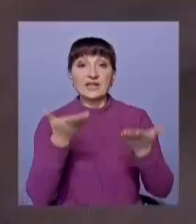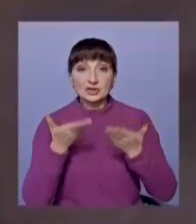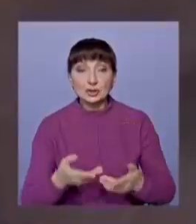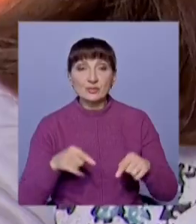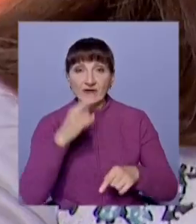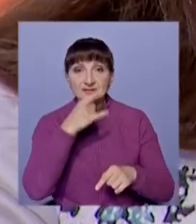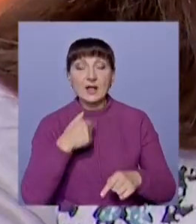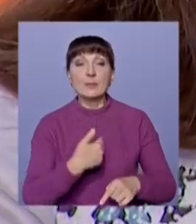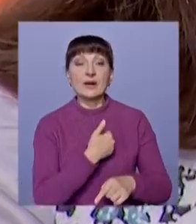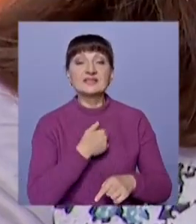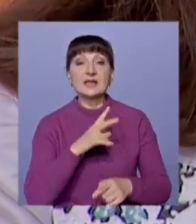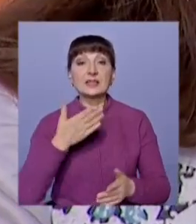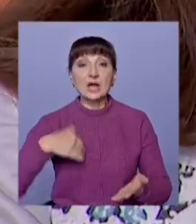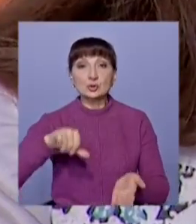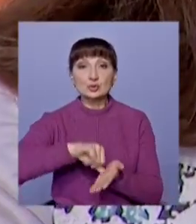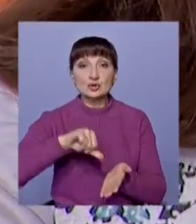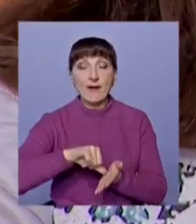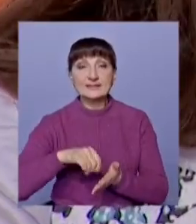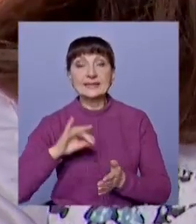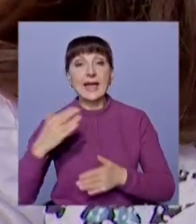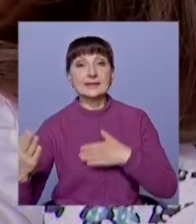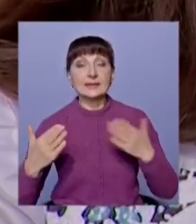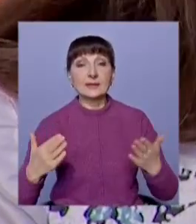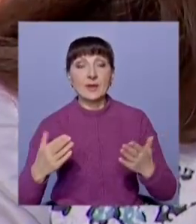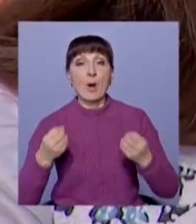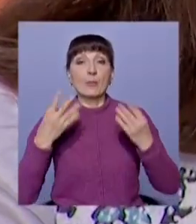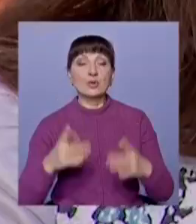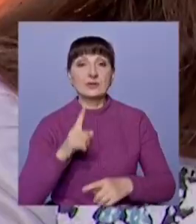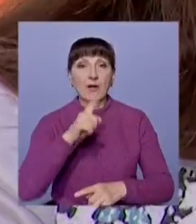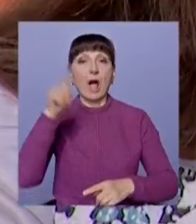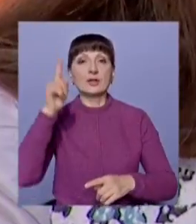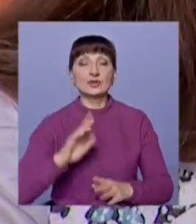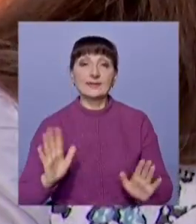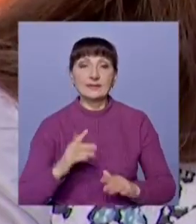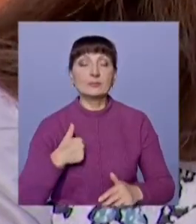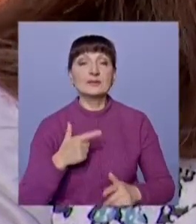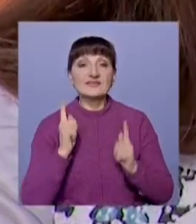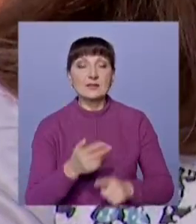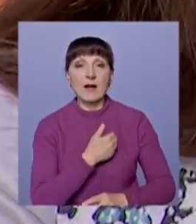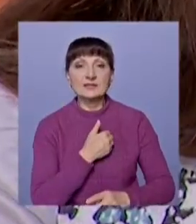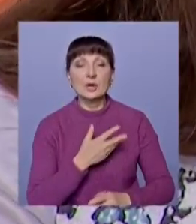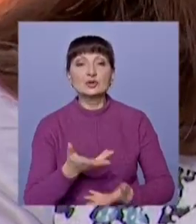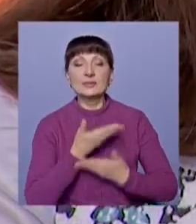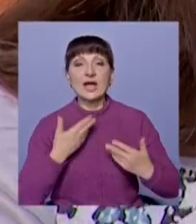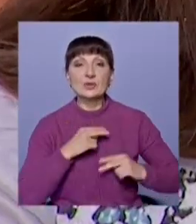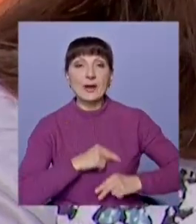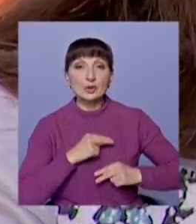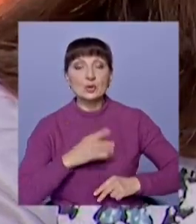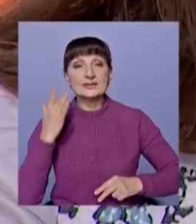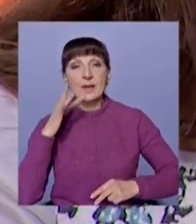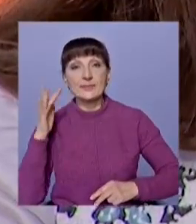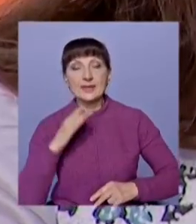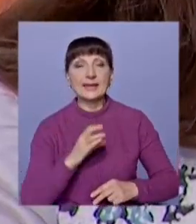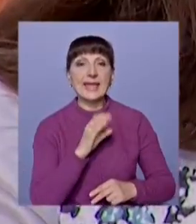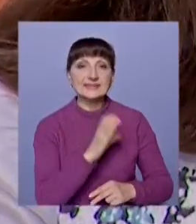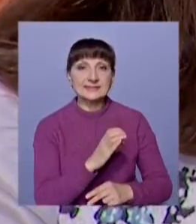чтобы наше участие не осталось формальным, да, потому что мы действительно хотим, чтобы наши партнеры и США, и ЕС, тем